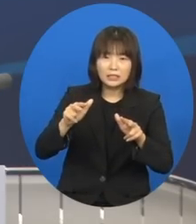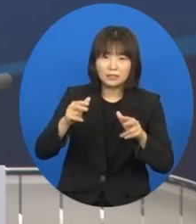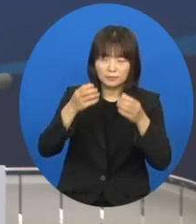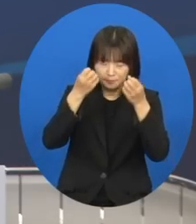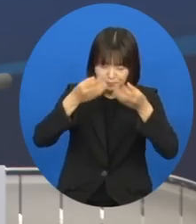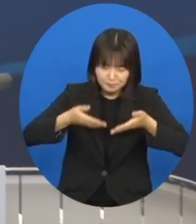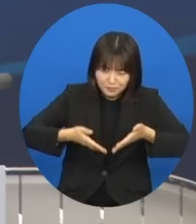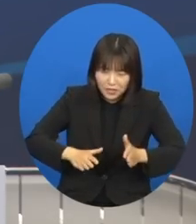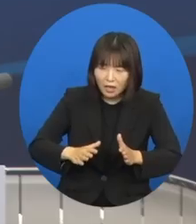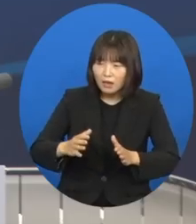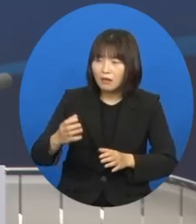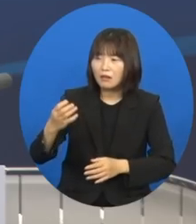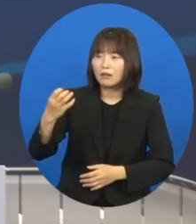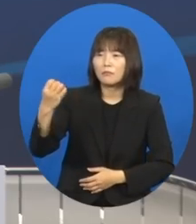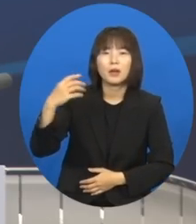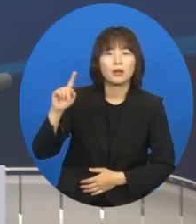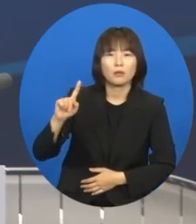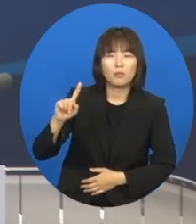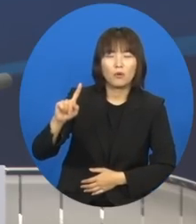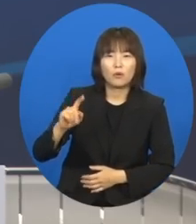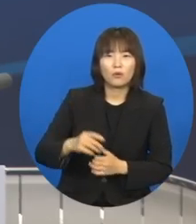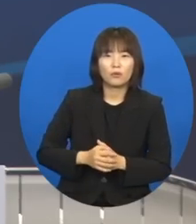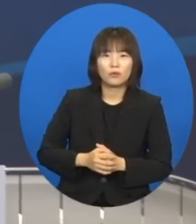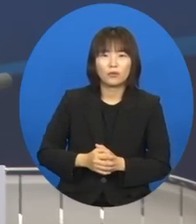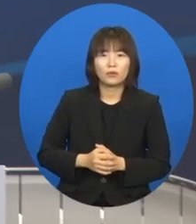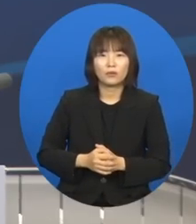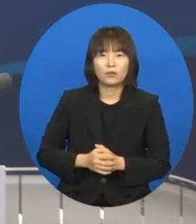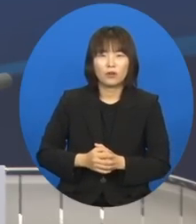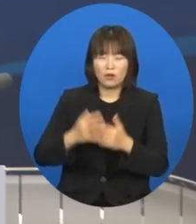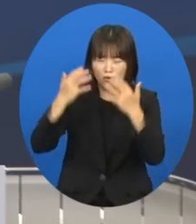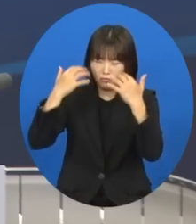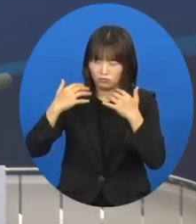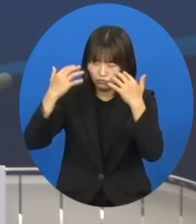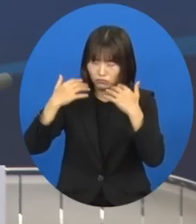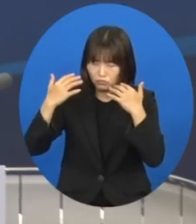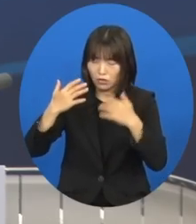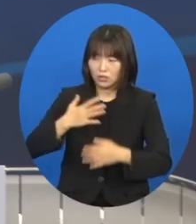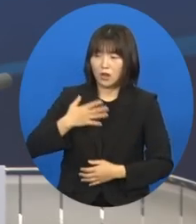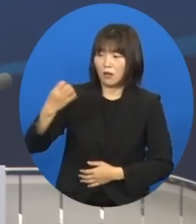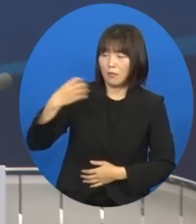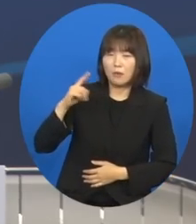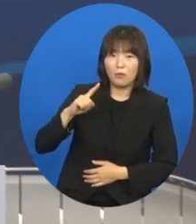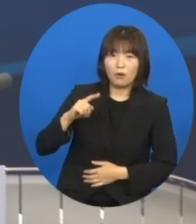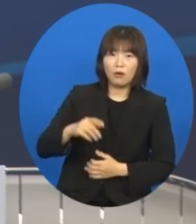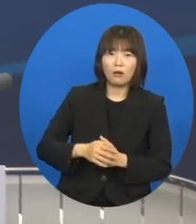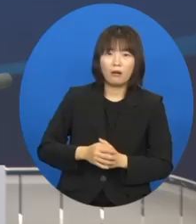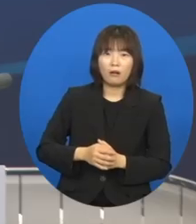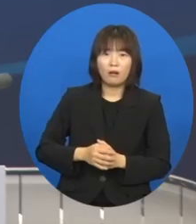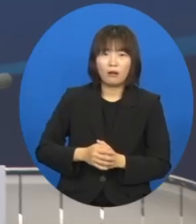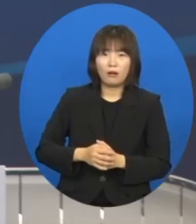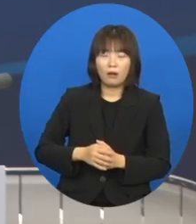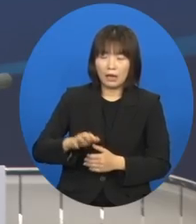그러시냐면 그날 막 우시고 나서 저한테 했던 말. 오경아, 엄마는 태어나서 이런 거 처음 봐.